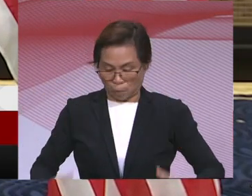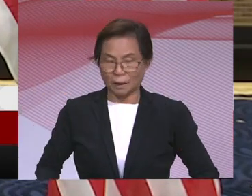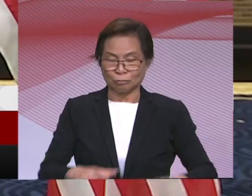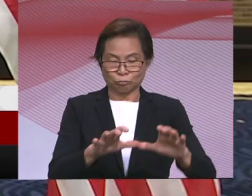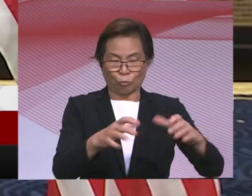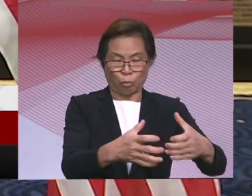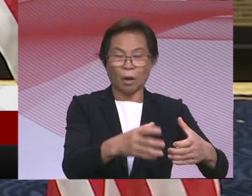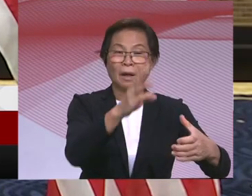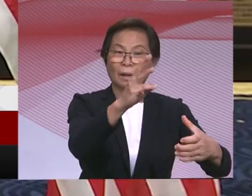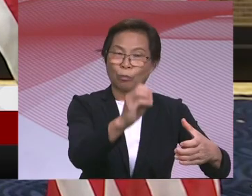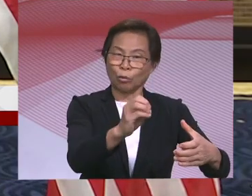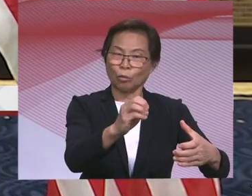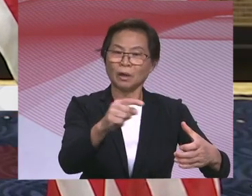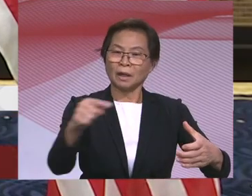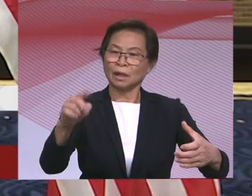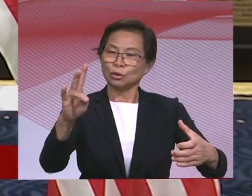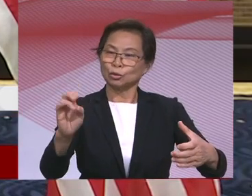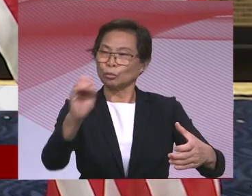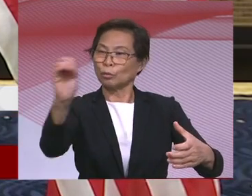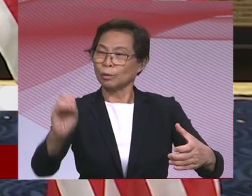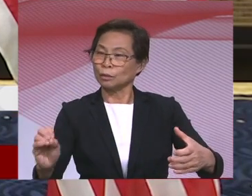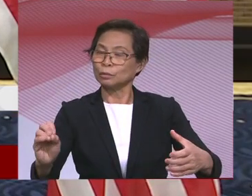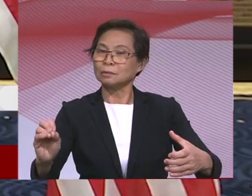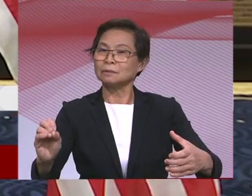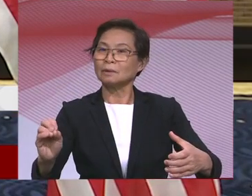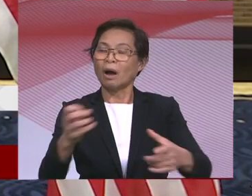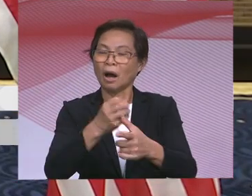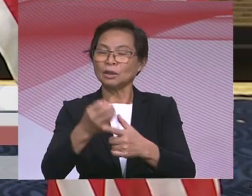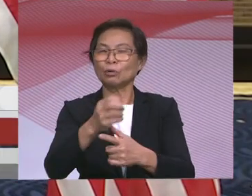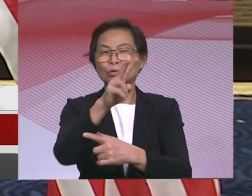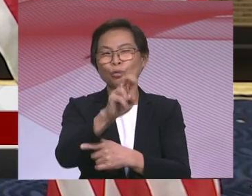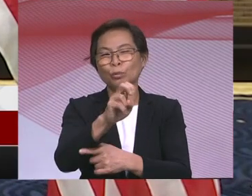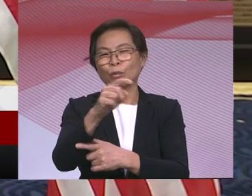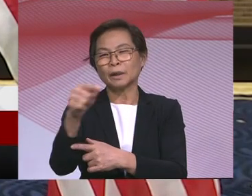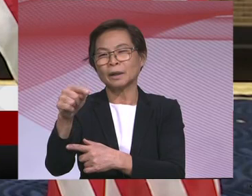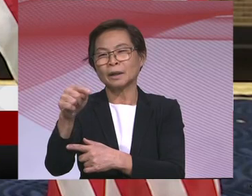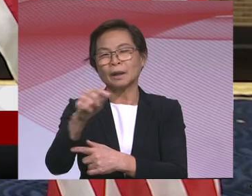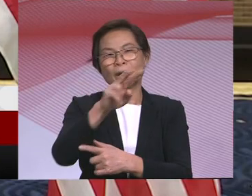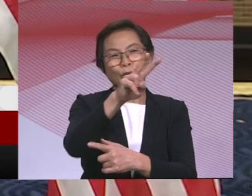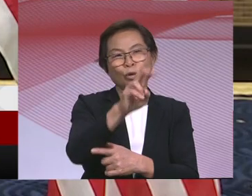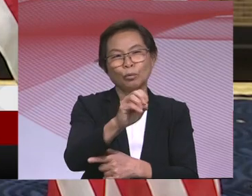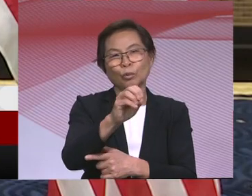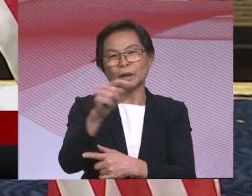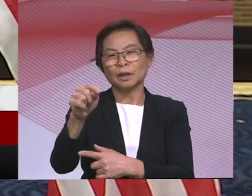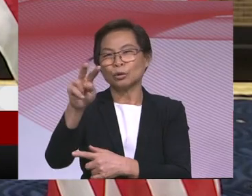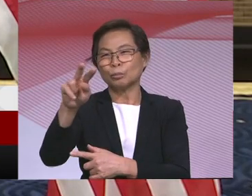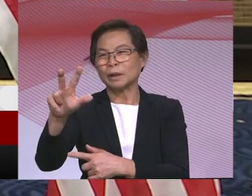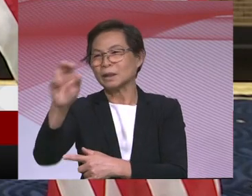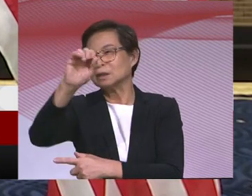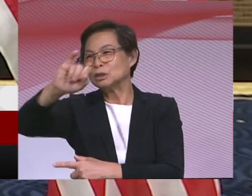sebanyak 60 hingga 70 plus ataupun 20 sehingga 23 Juta